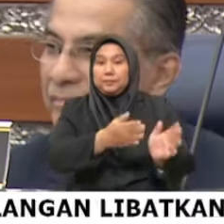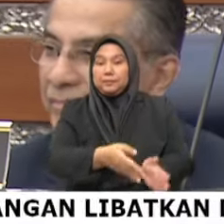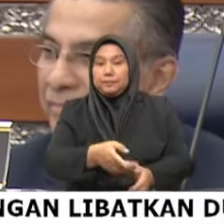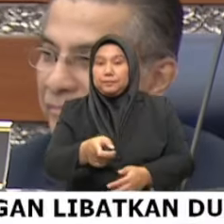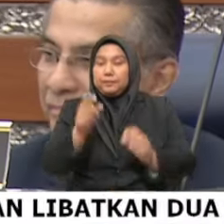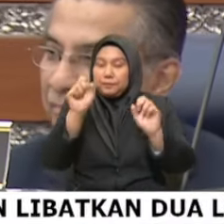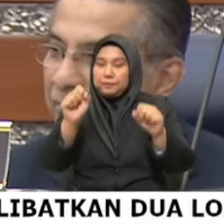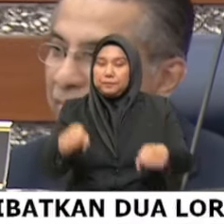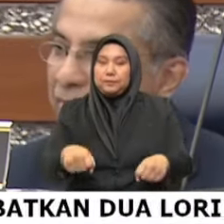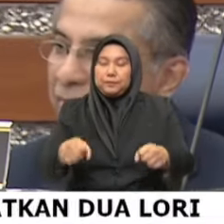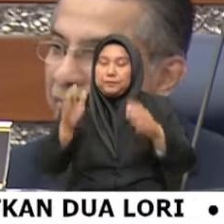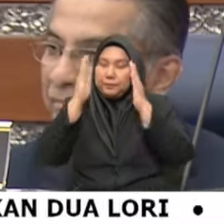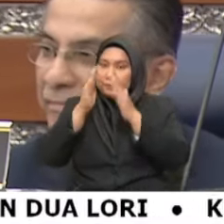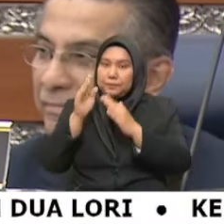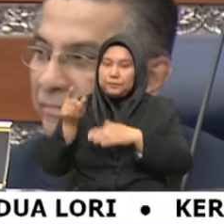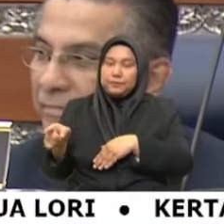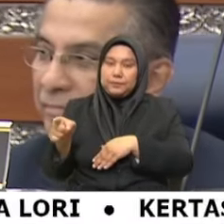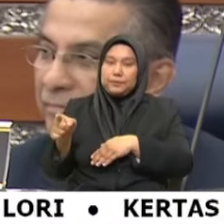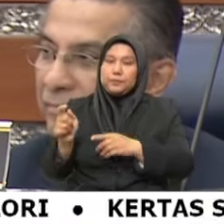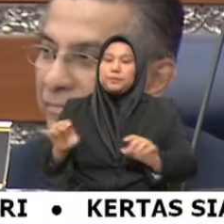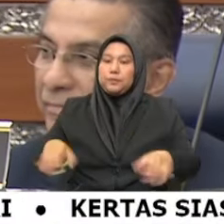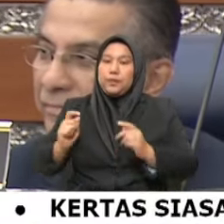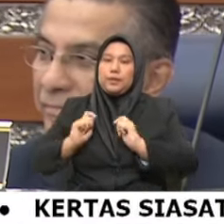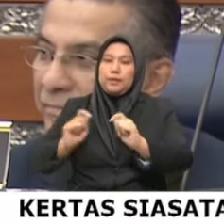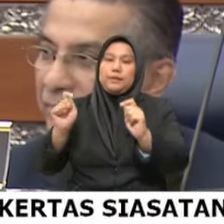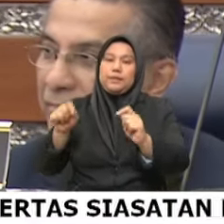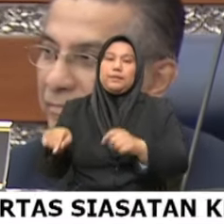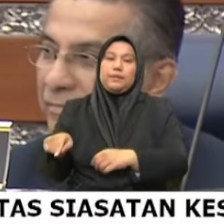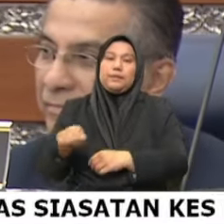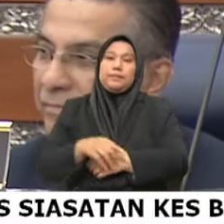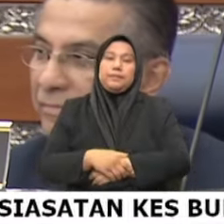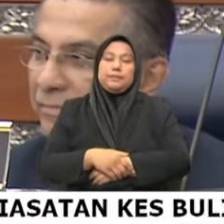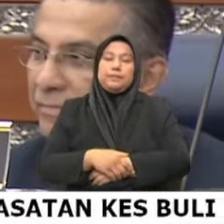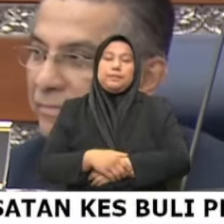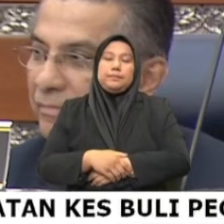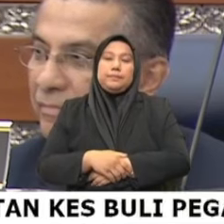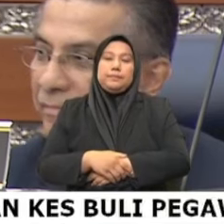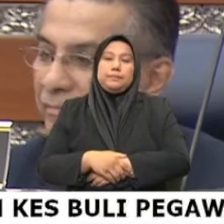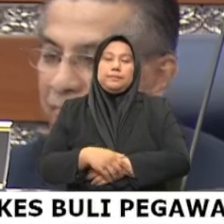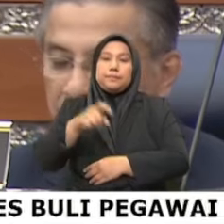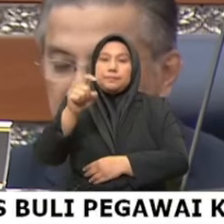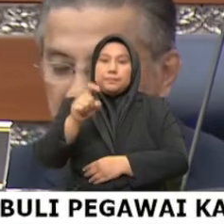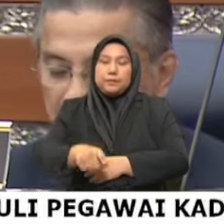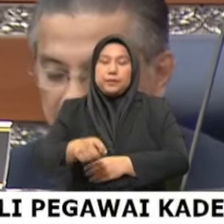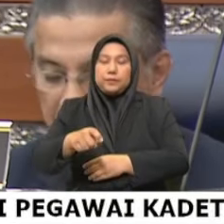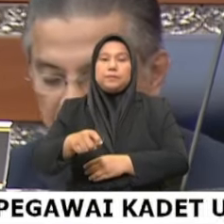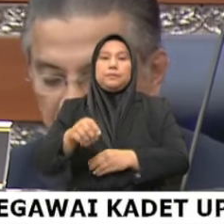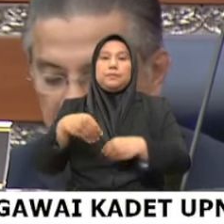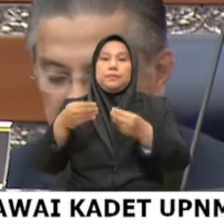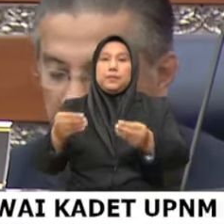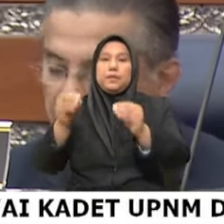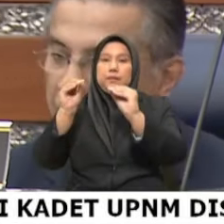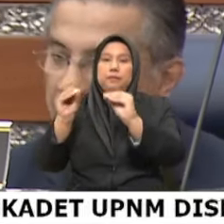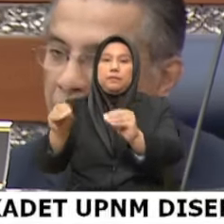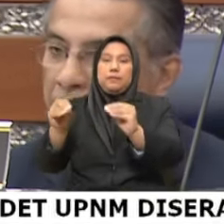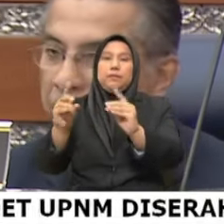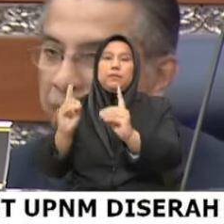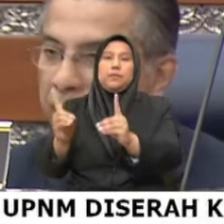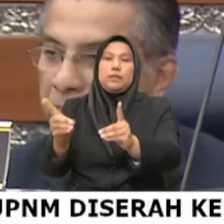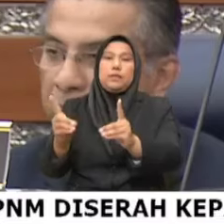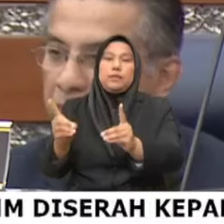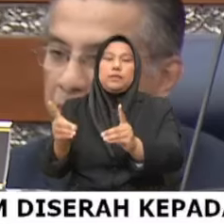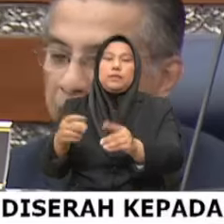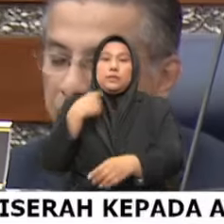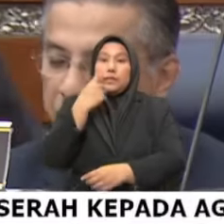dapat ambil perhatian dan juga ambil tindakan. Barangkali kita perlu berikan pendidikan kepada mereka yang